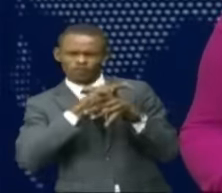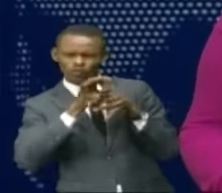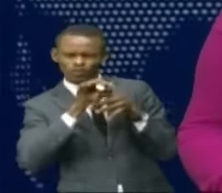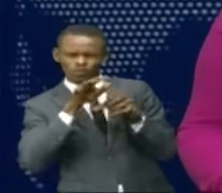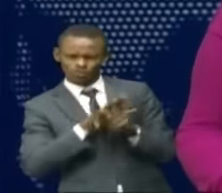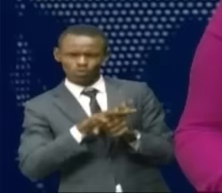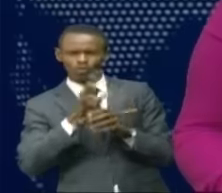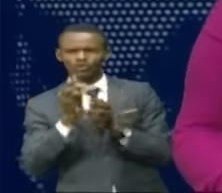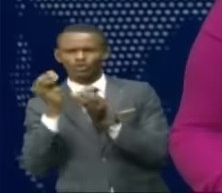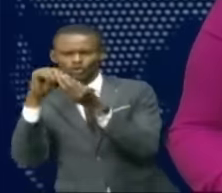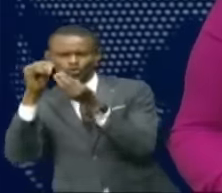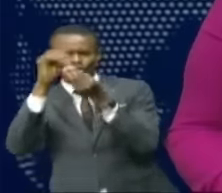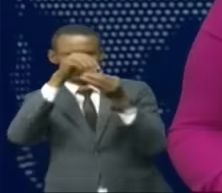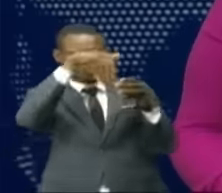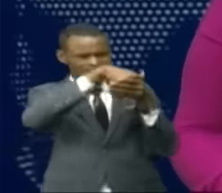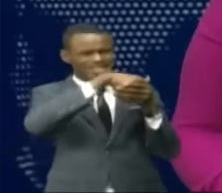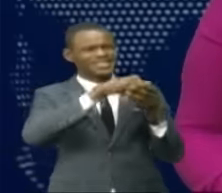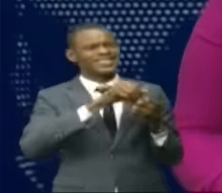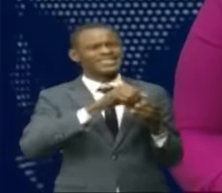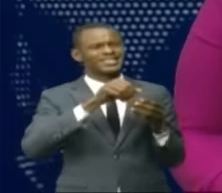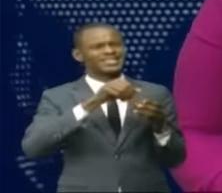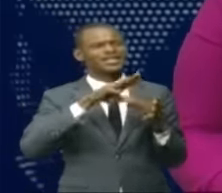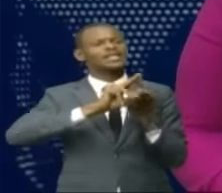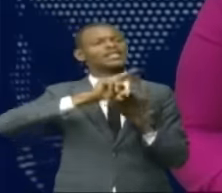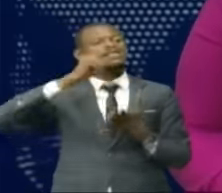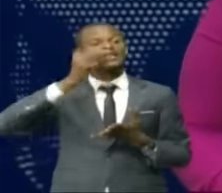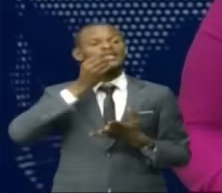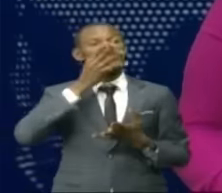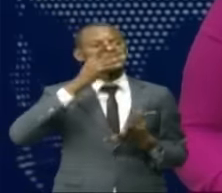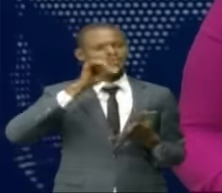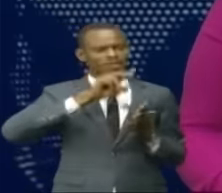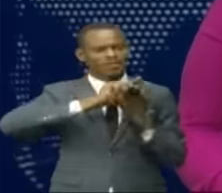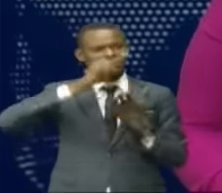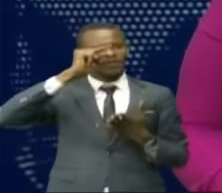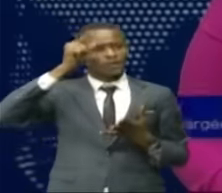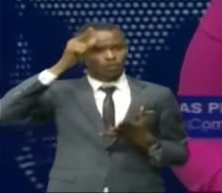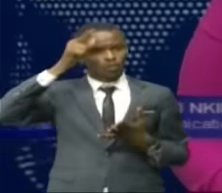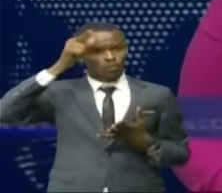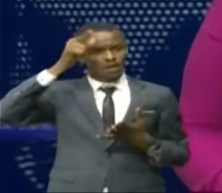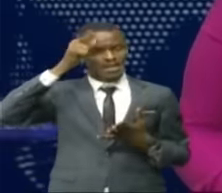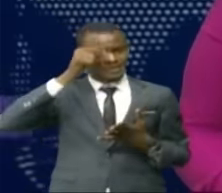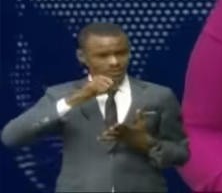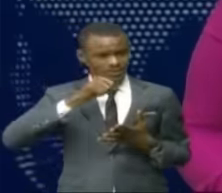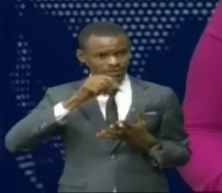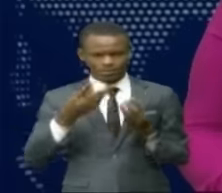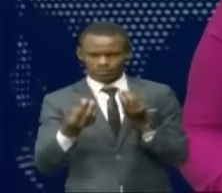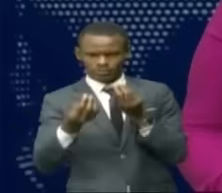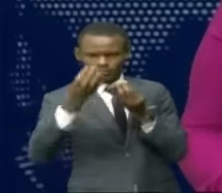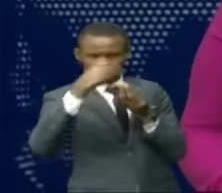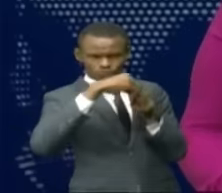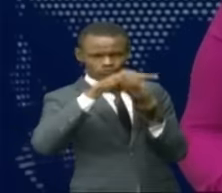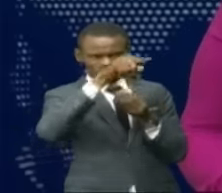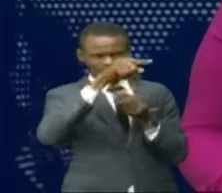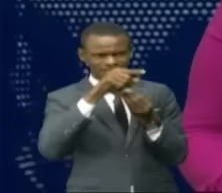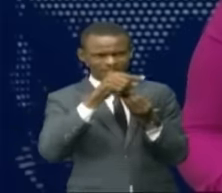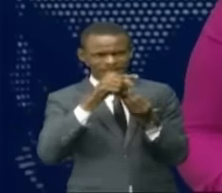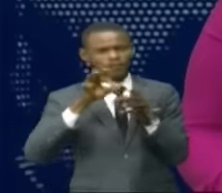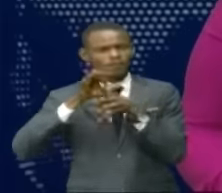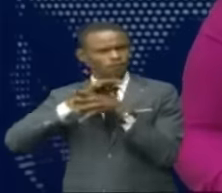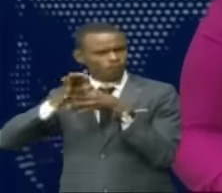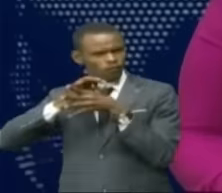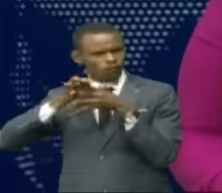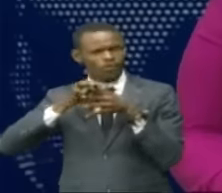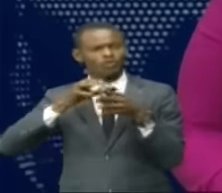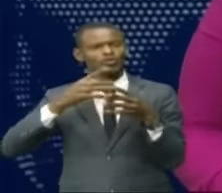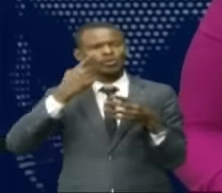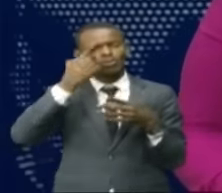la faculté polytechnique de l'université de Lubumbashi, à laquelle est rattaché le CAEB, le centre de